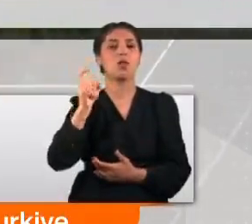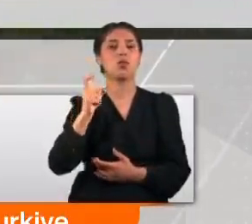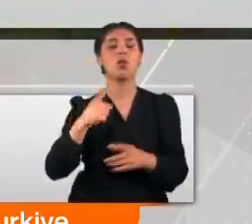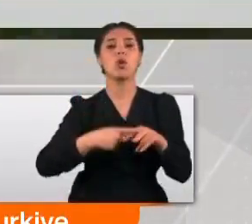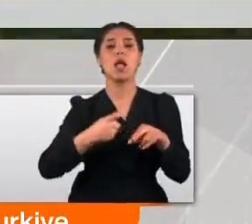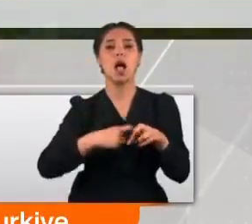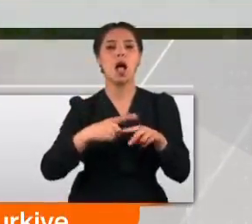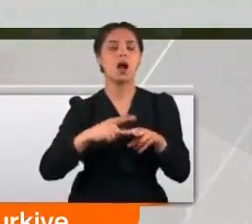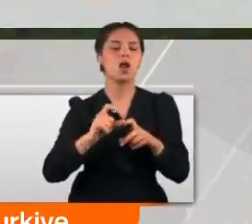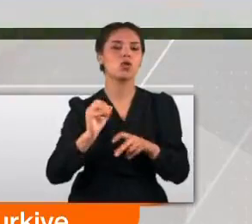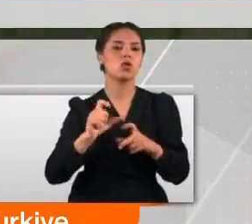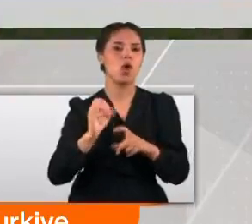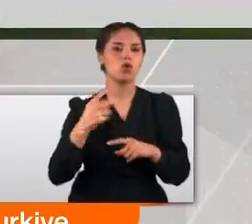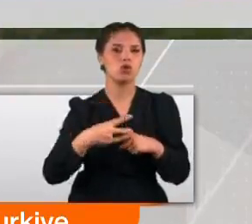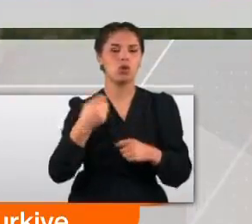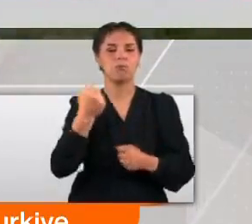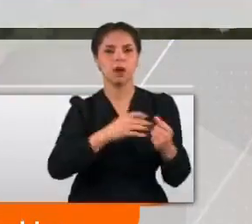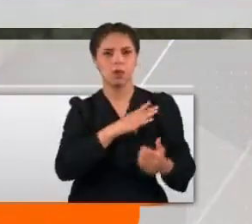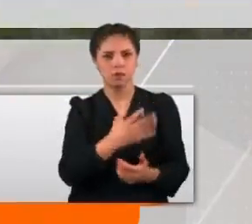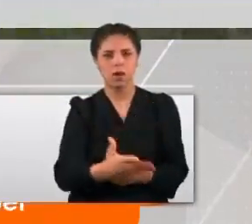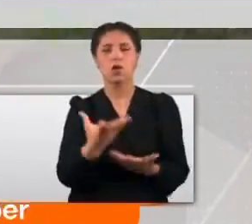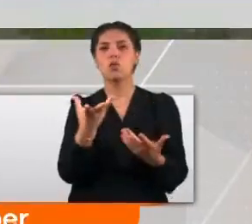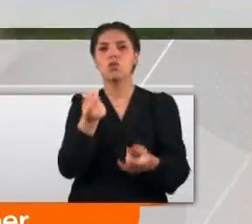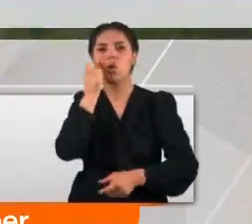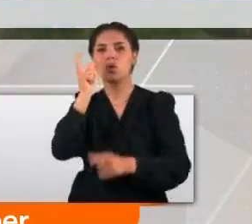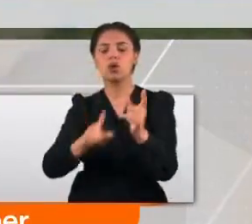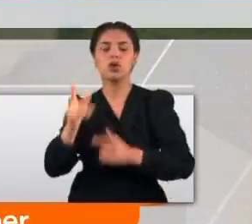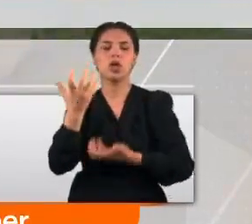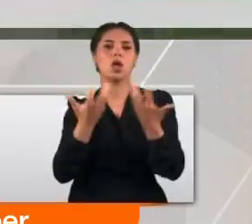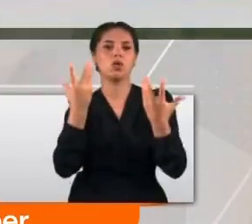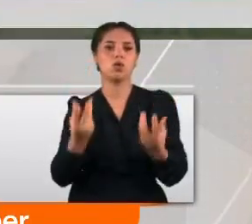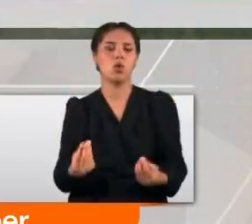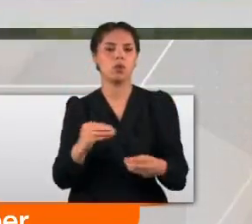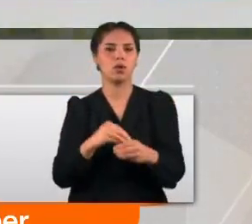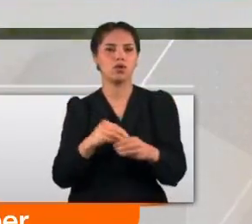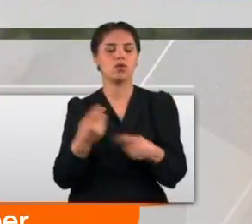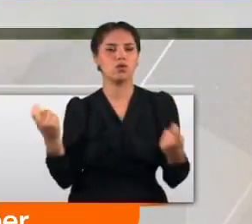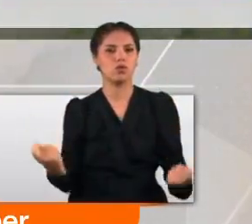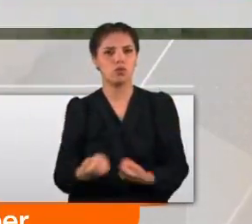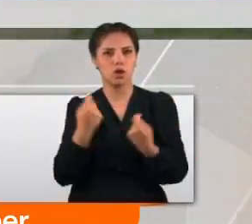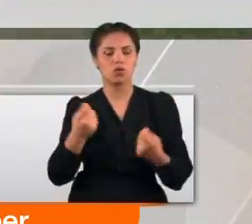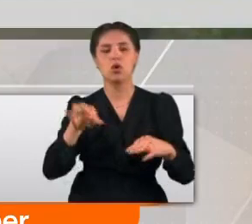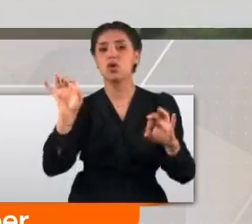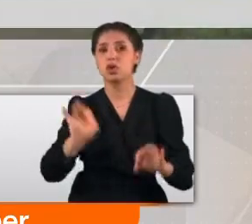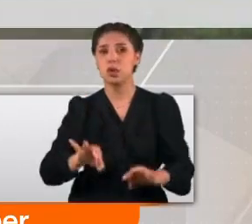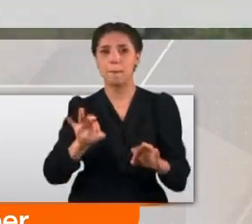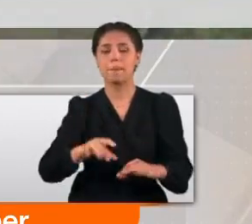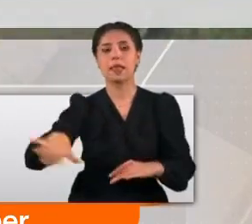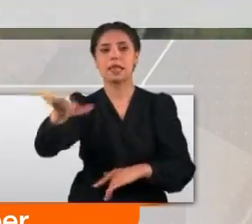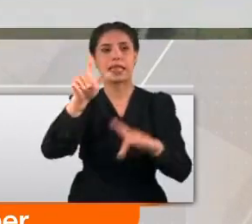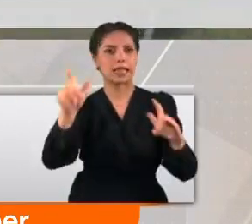var, yüzlerce personel de yangını söndürmek için görevlendirildi ve onlar da şu anda